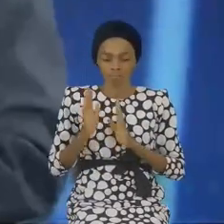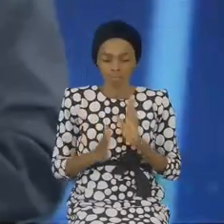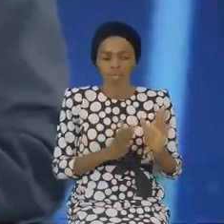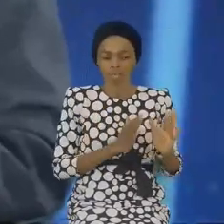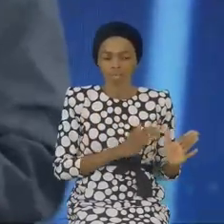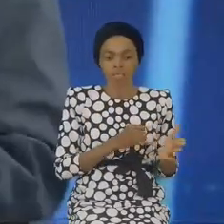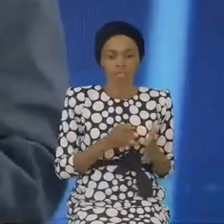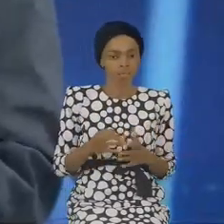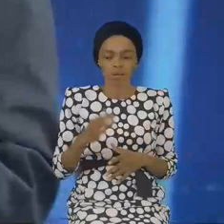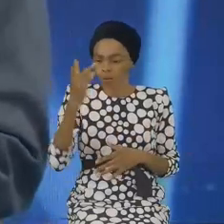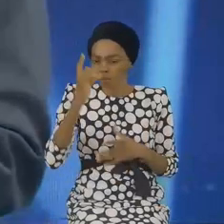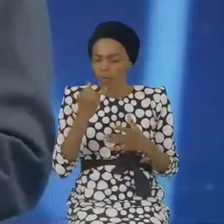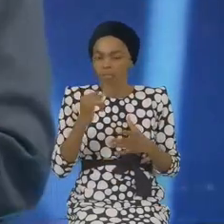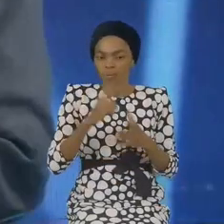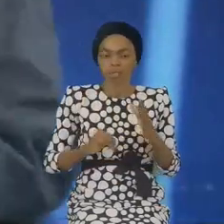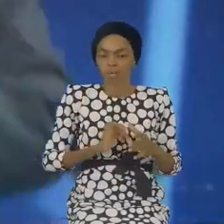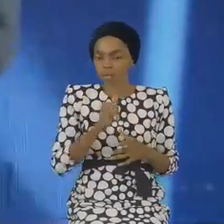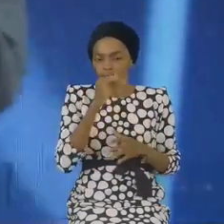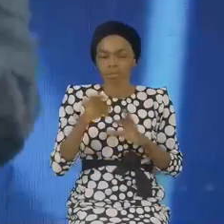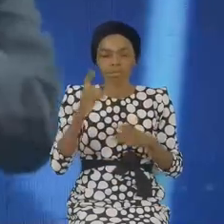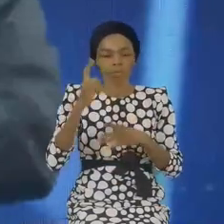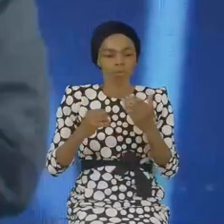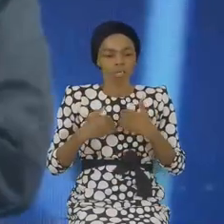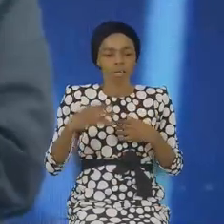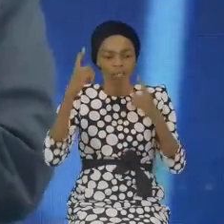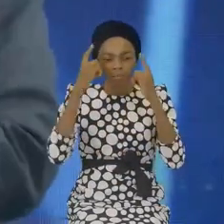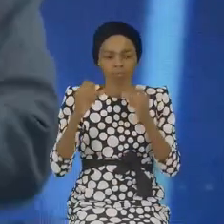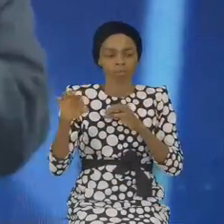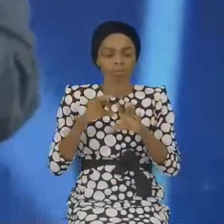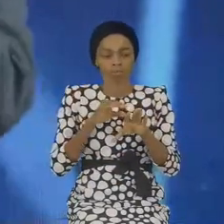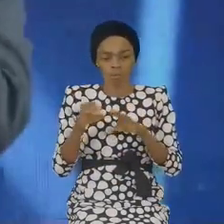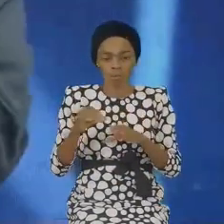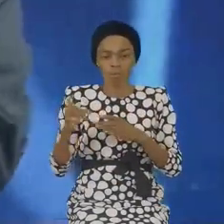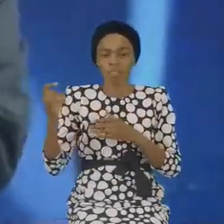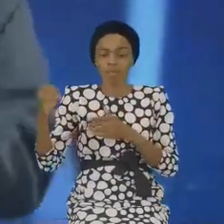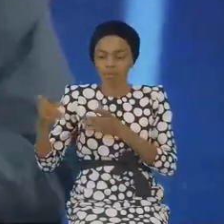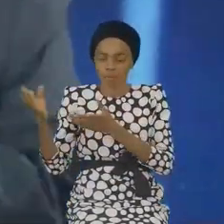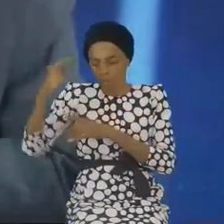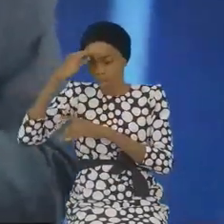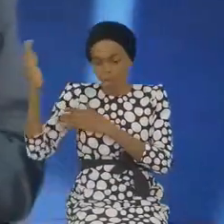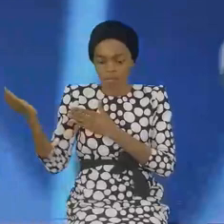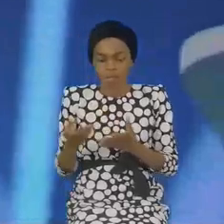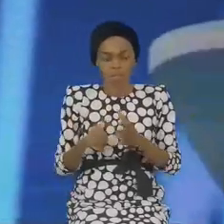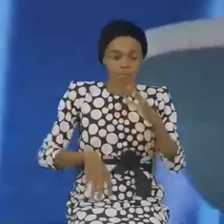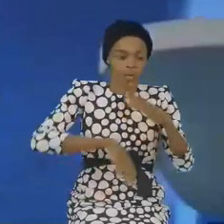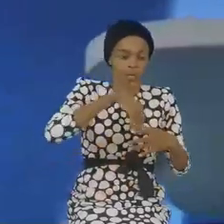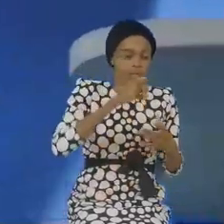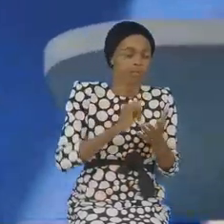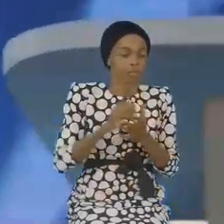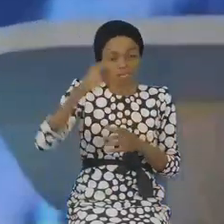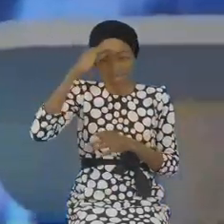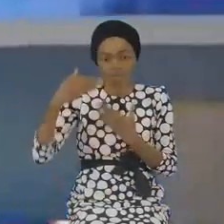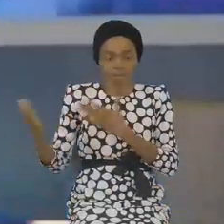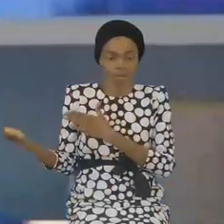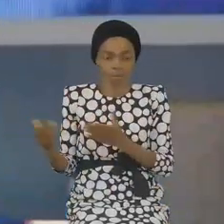fait? Il les a fait sortir afin de les faire entrer dans le pays de Canaan que